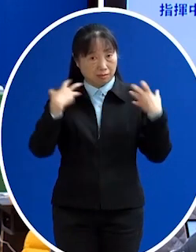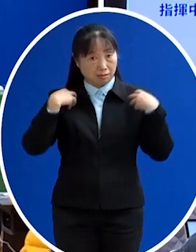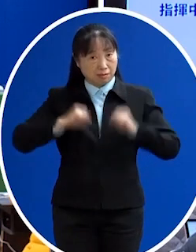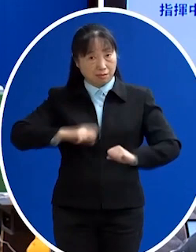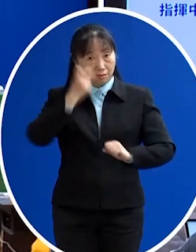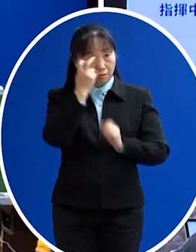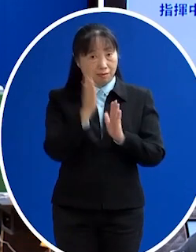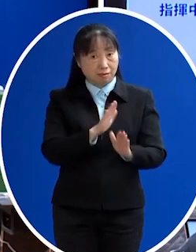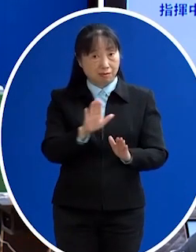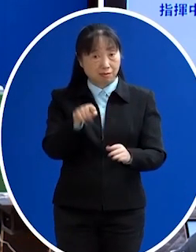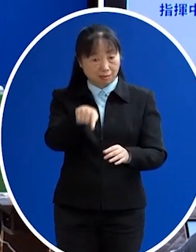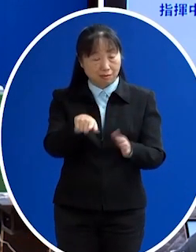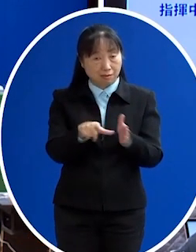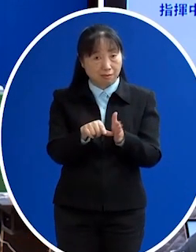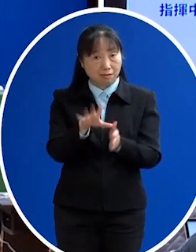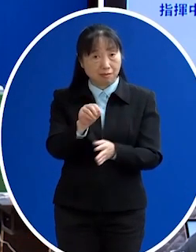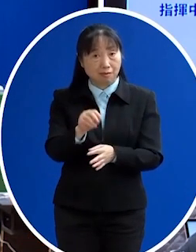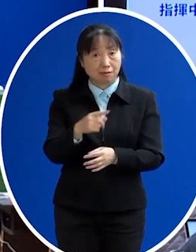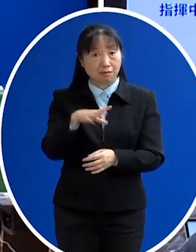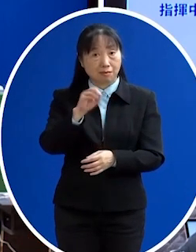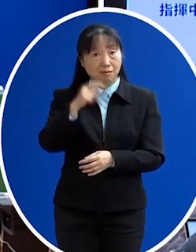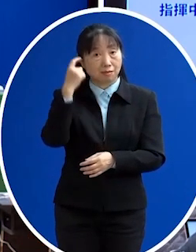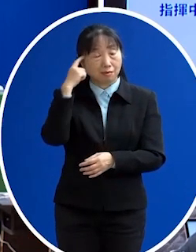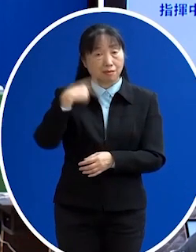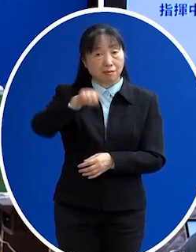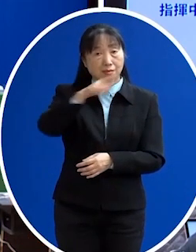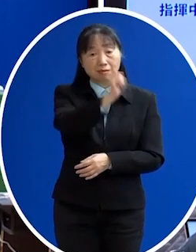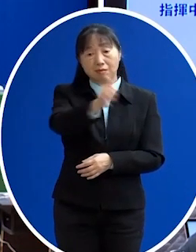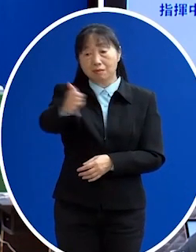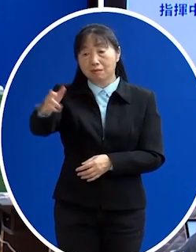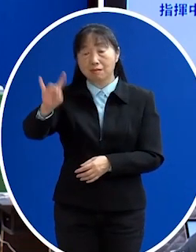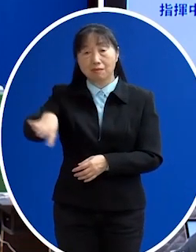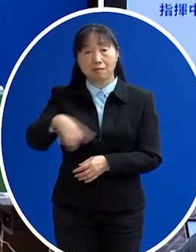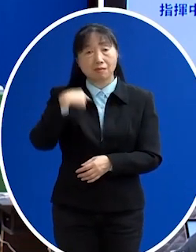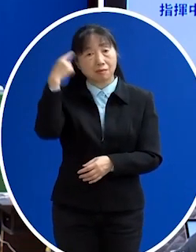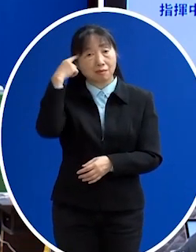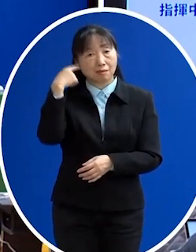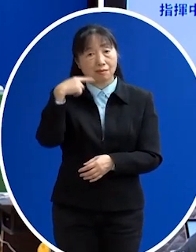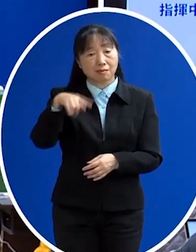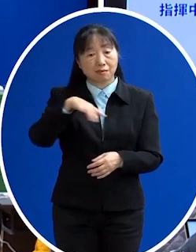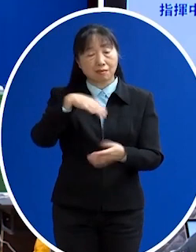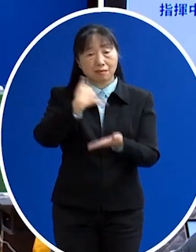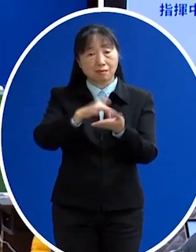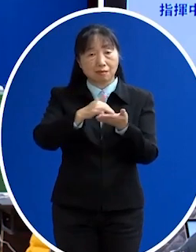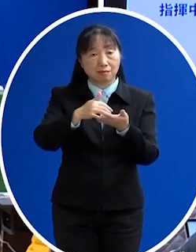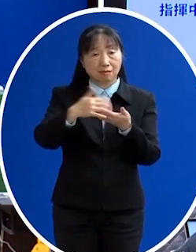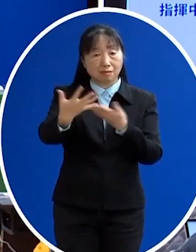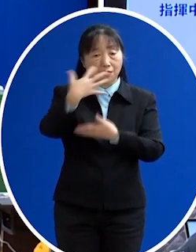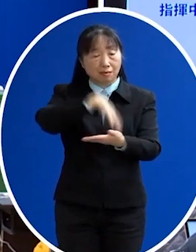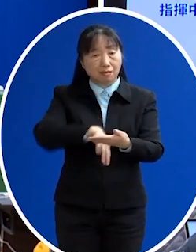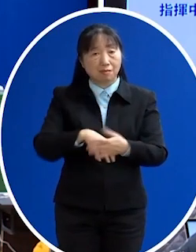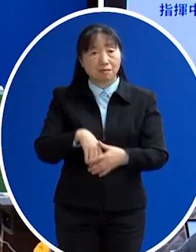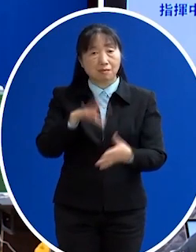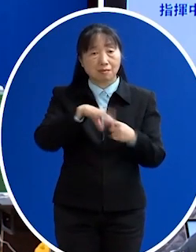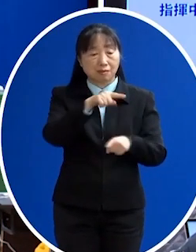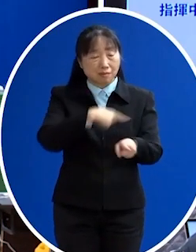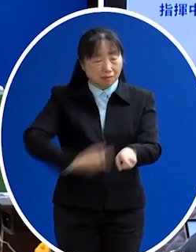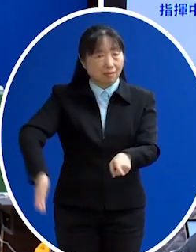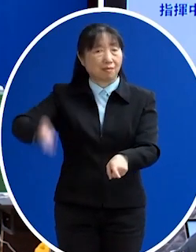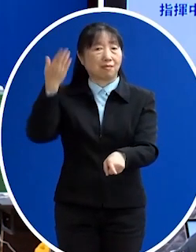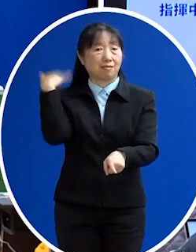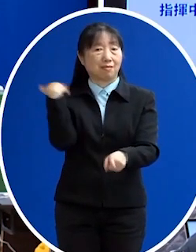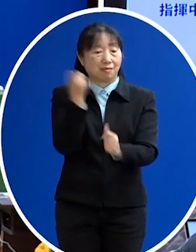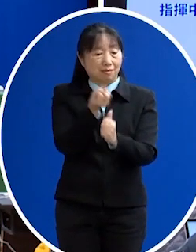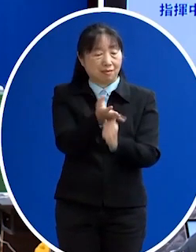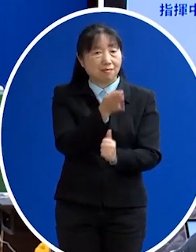管理？那他有没有一些足迹需要再去框列？再来的话，就是因为刚刚说他是早期感染，那我